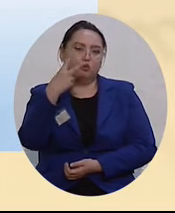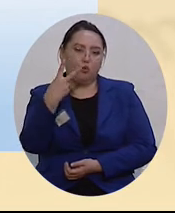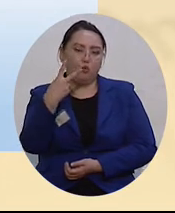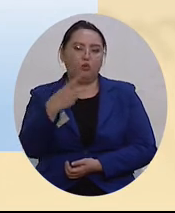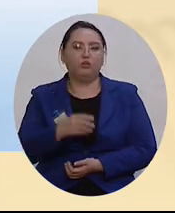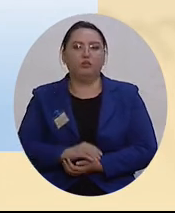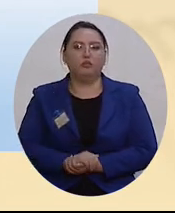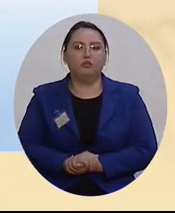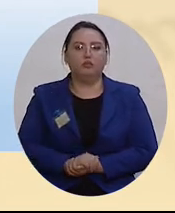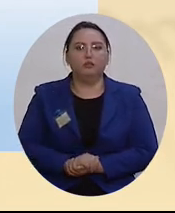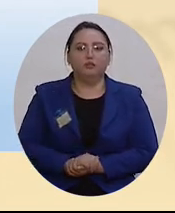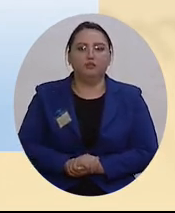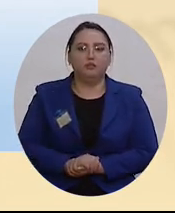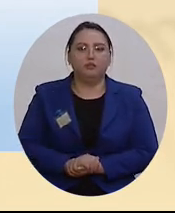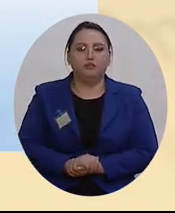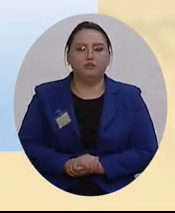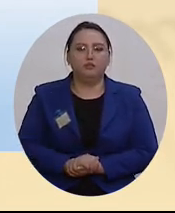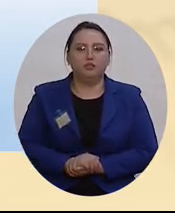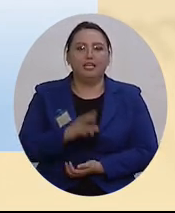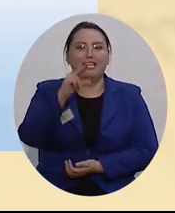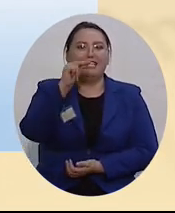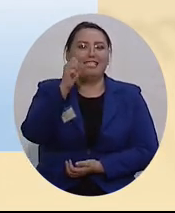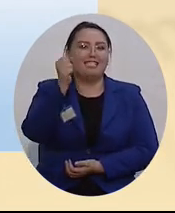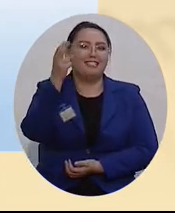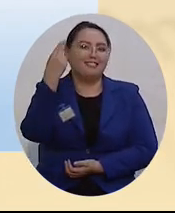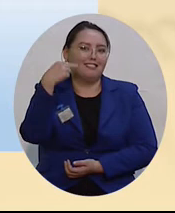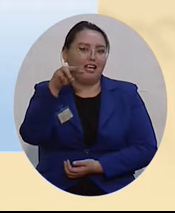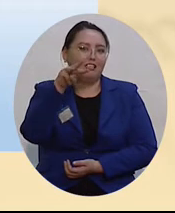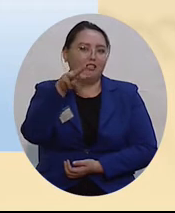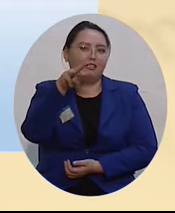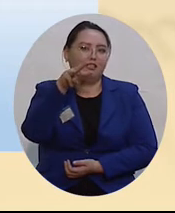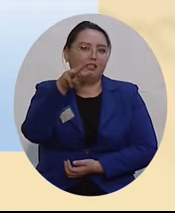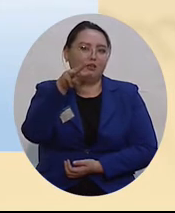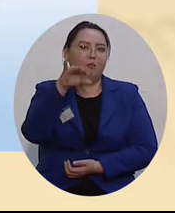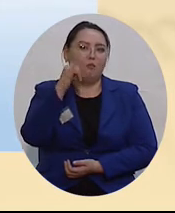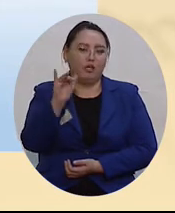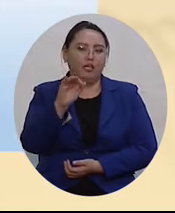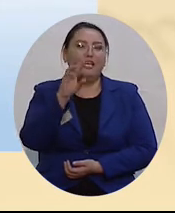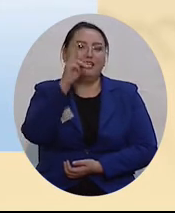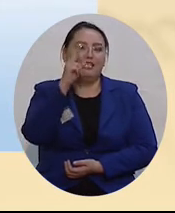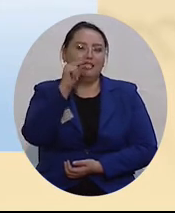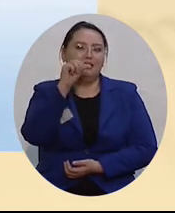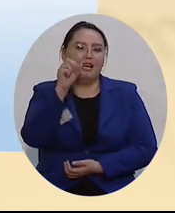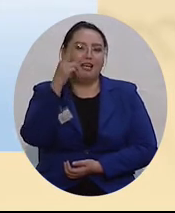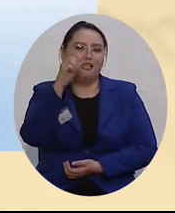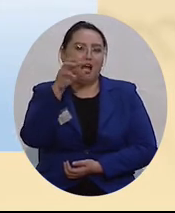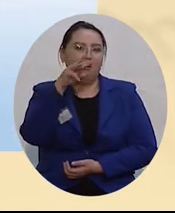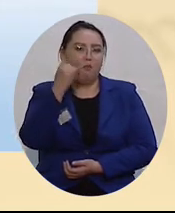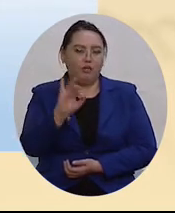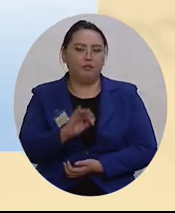Ариун цэвэр болж чадмуй, чадмуй. Гагцхүү уучлан